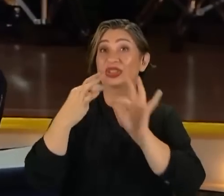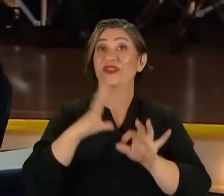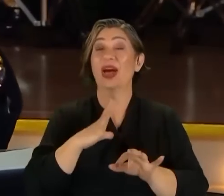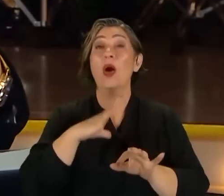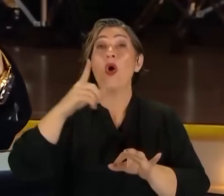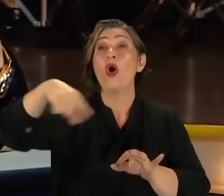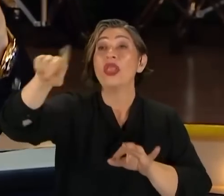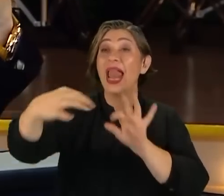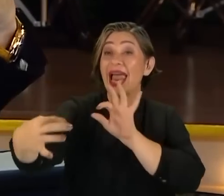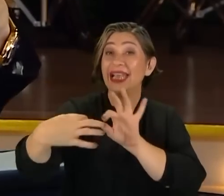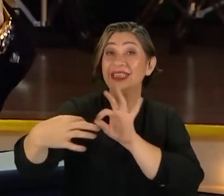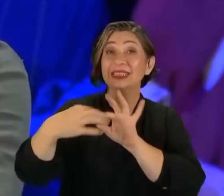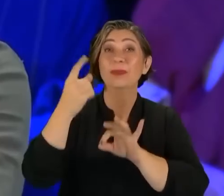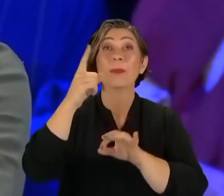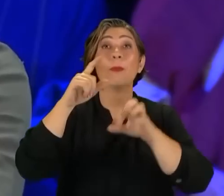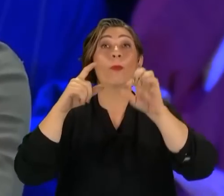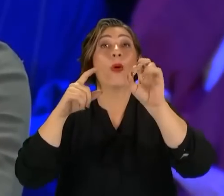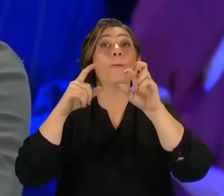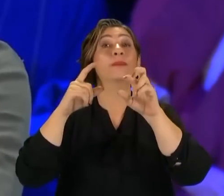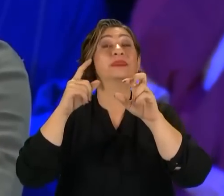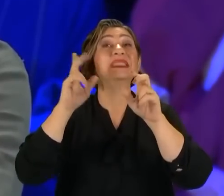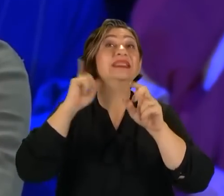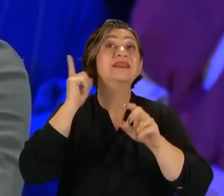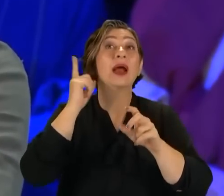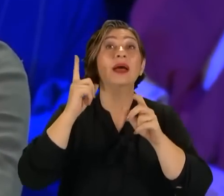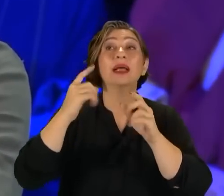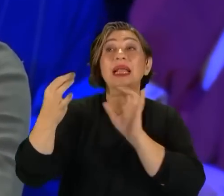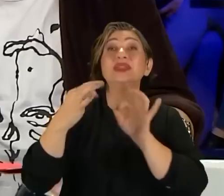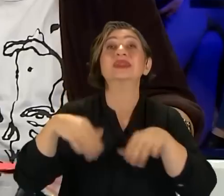onlarla olan ilişkiniz bir popstar ilişkisi değil.